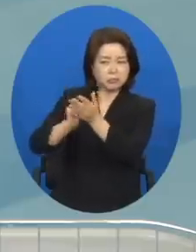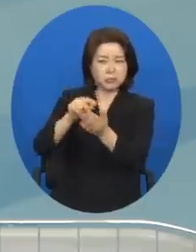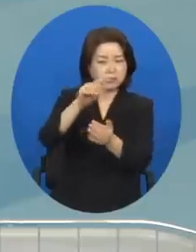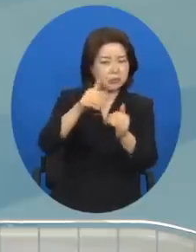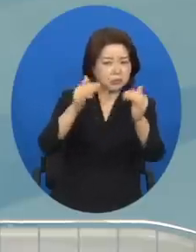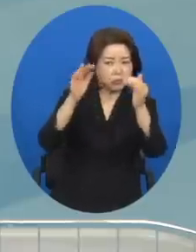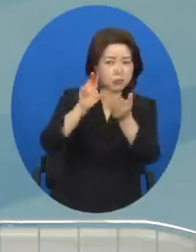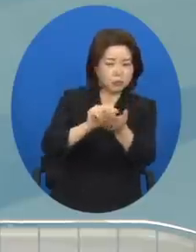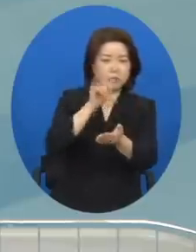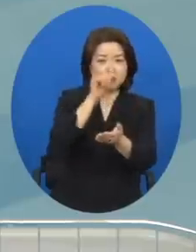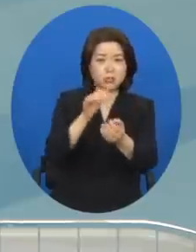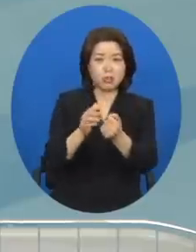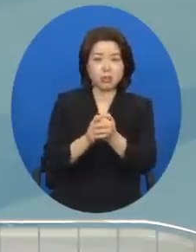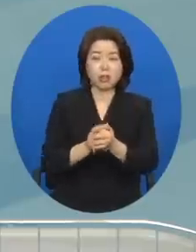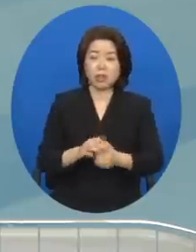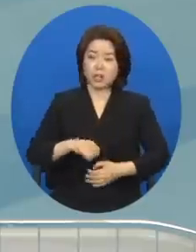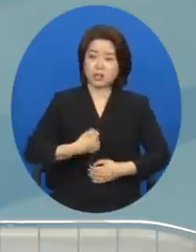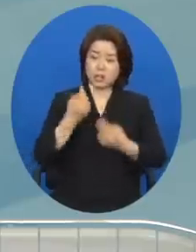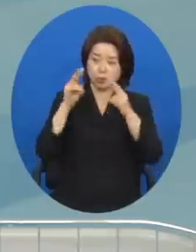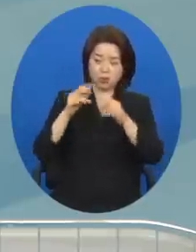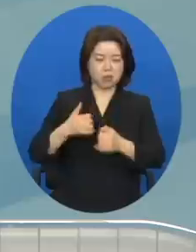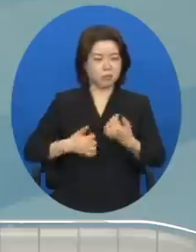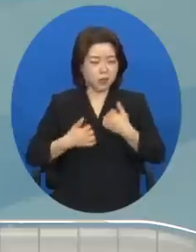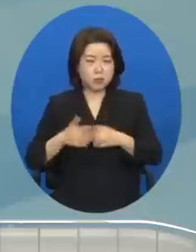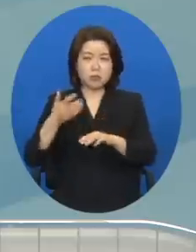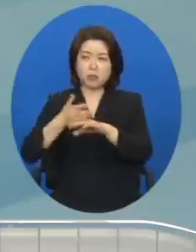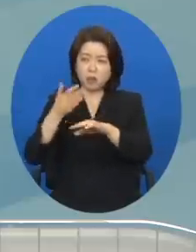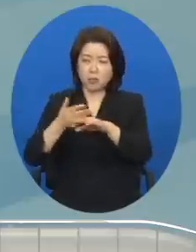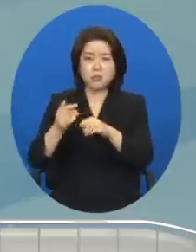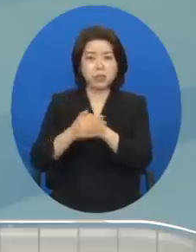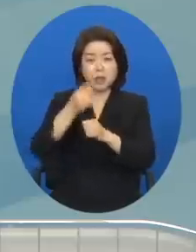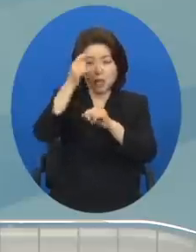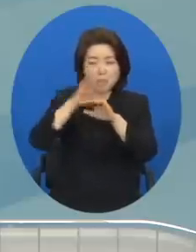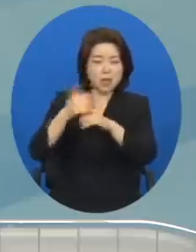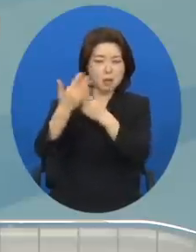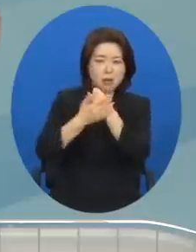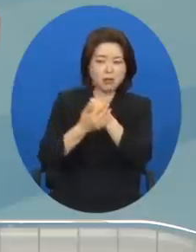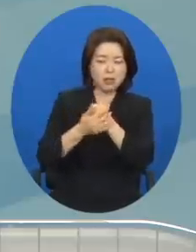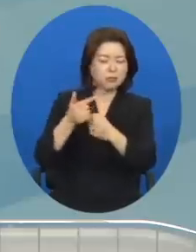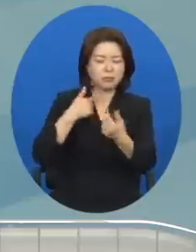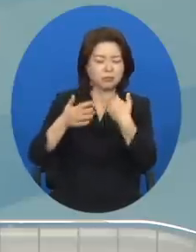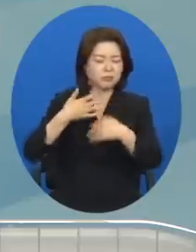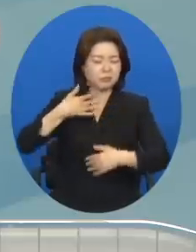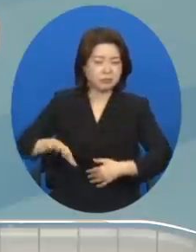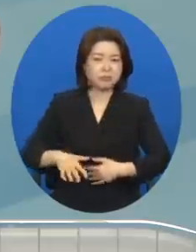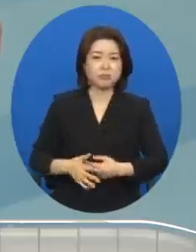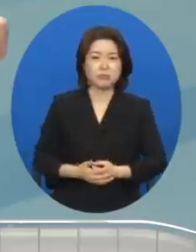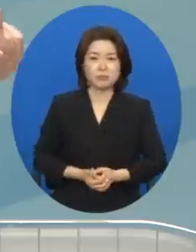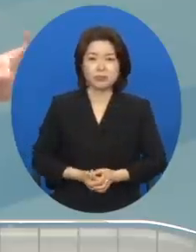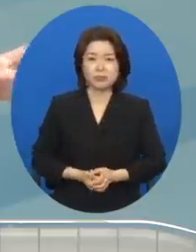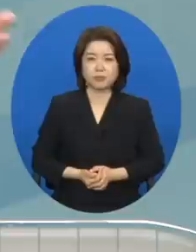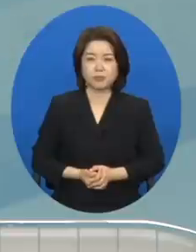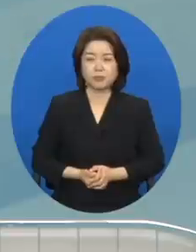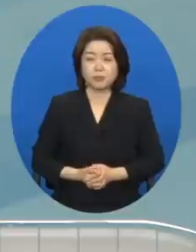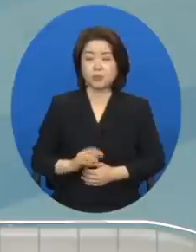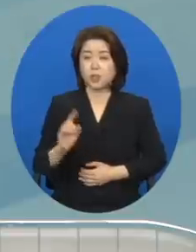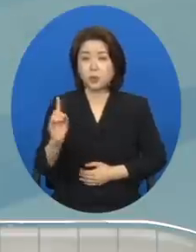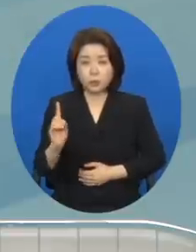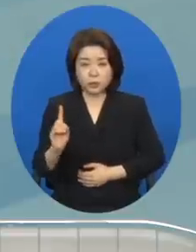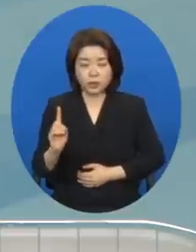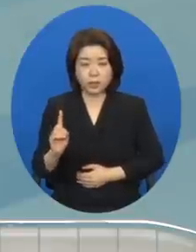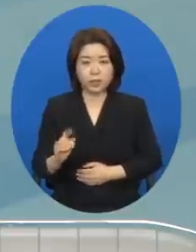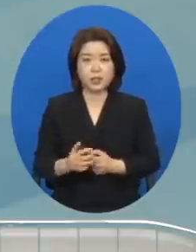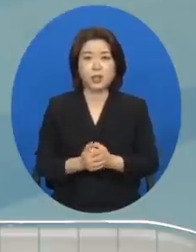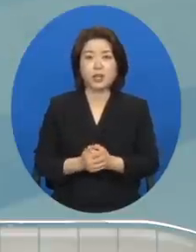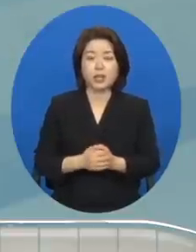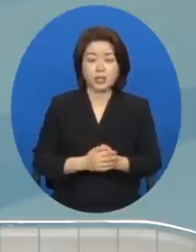자기는 기쁨도 감사도 예배의 은혜도 정말 경험을 못했대요. 그런데 어떻게